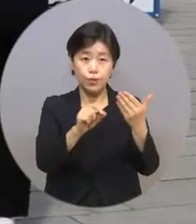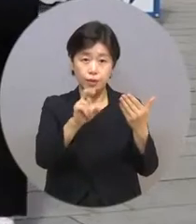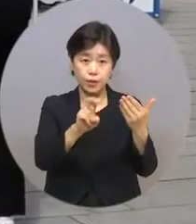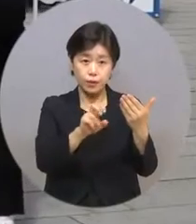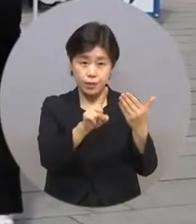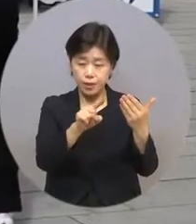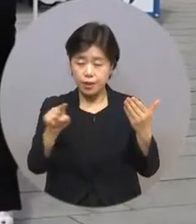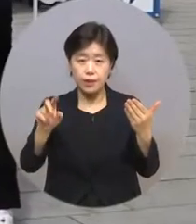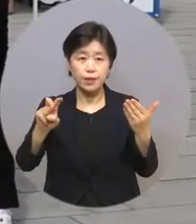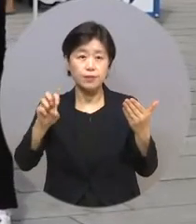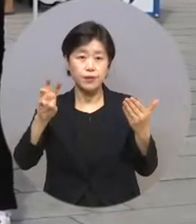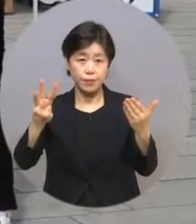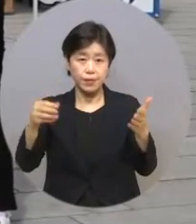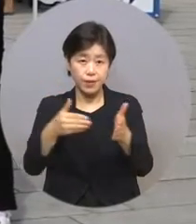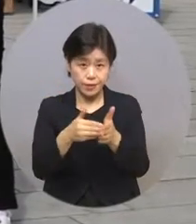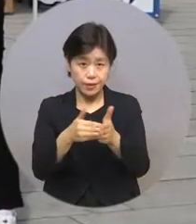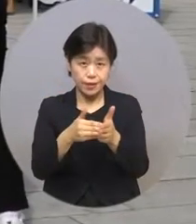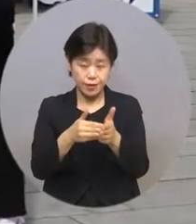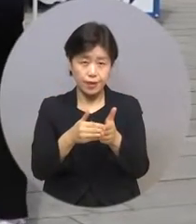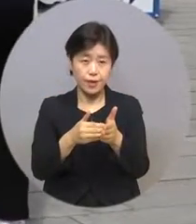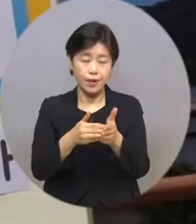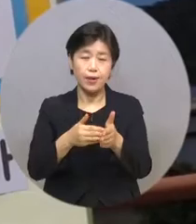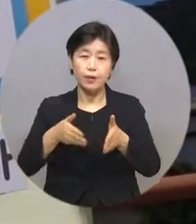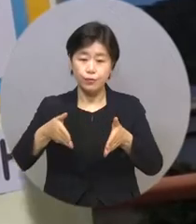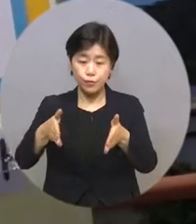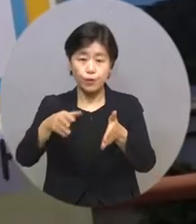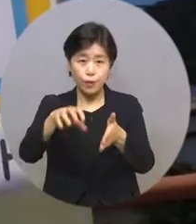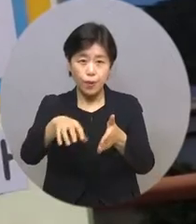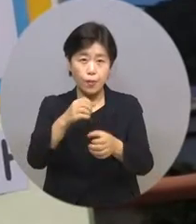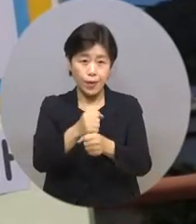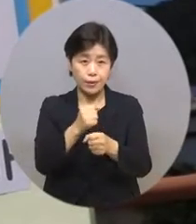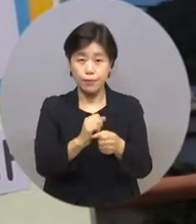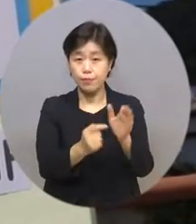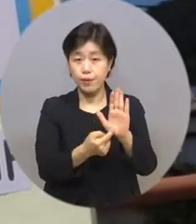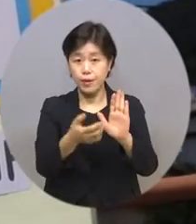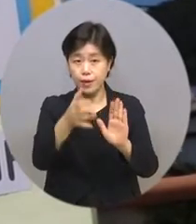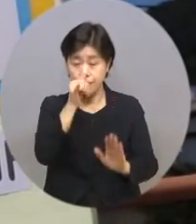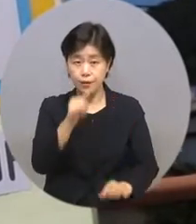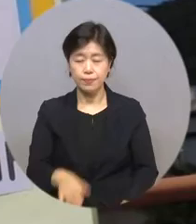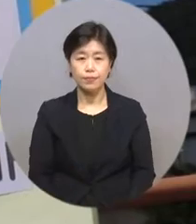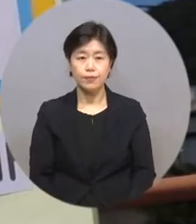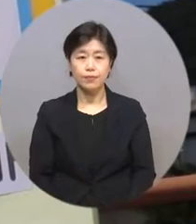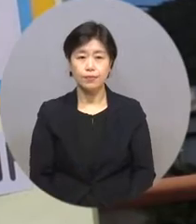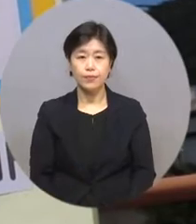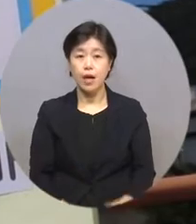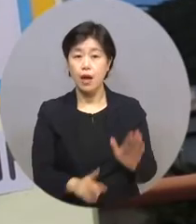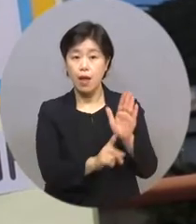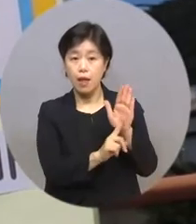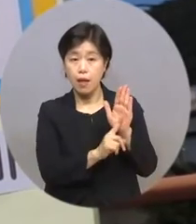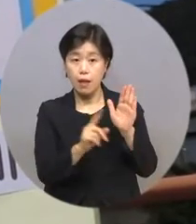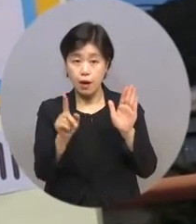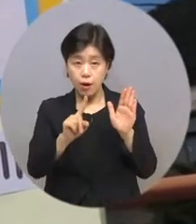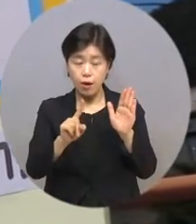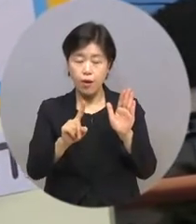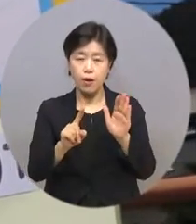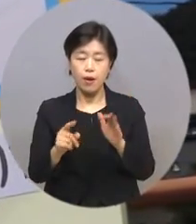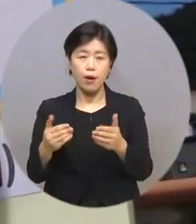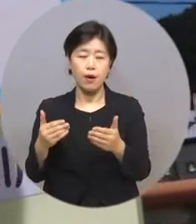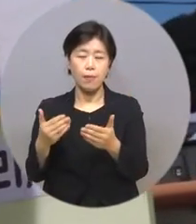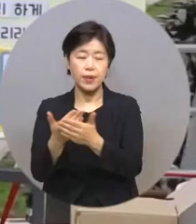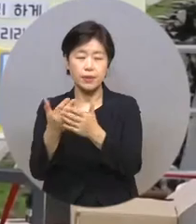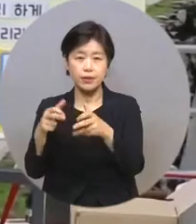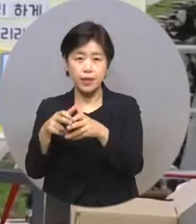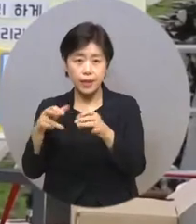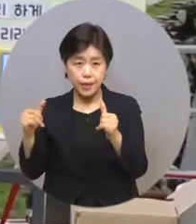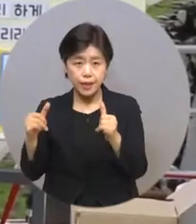3일간 순천시 시민로에서 진행했습니다. 이 캠페인은 발달장애인에 대한 지역사회의 이해 증진을 위한